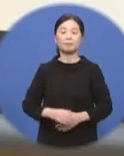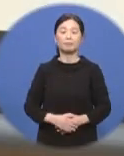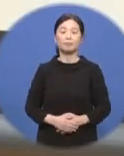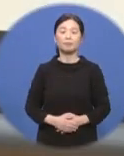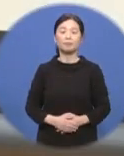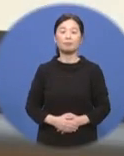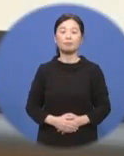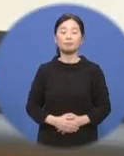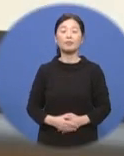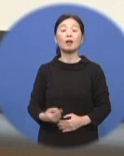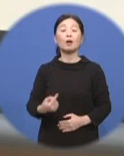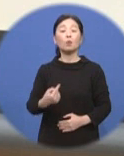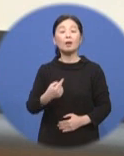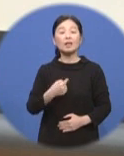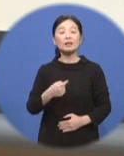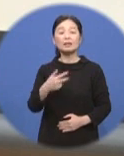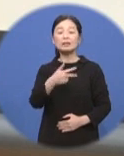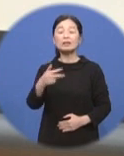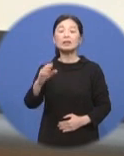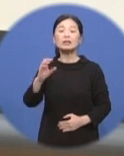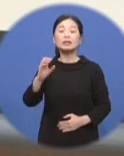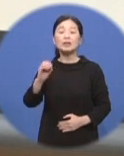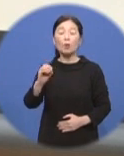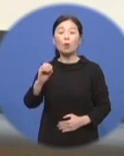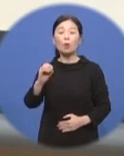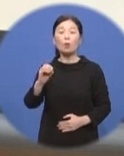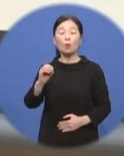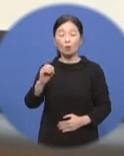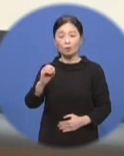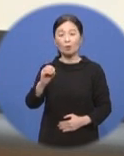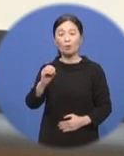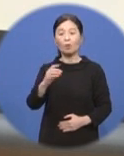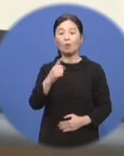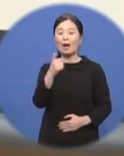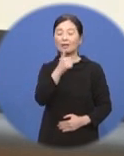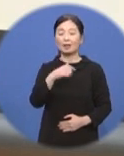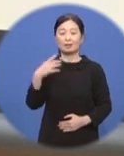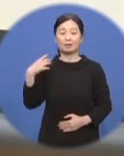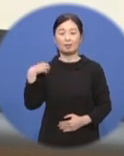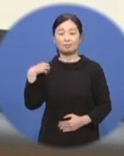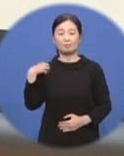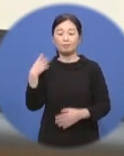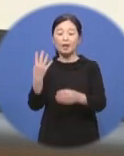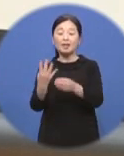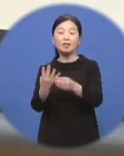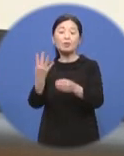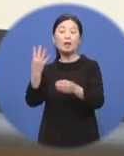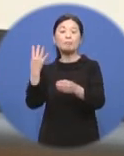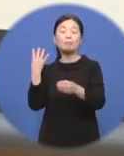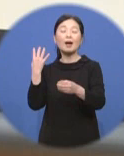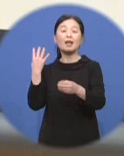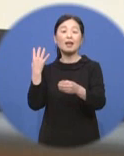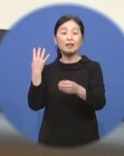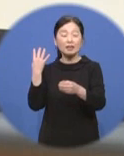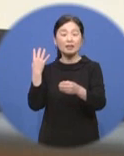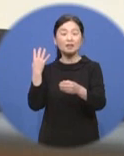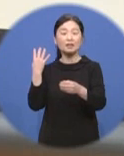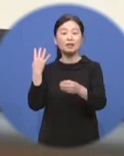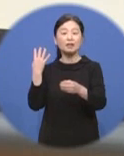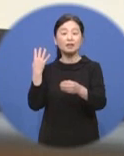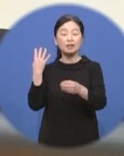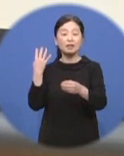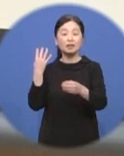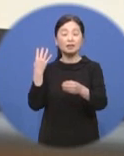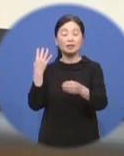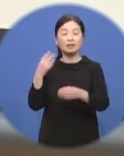私はジオガイドをしておりまして、4年前にですねジオパークガイド、ニャンキクマゴのジオパ